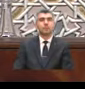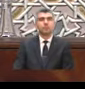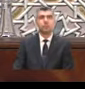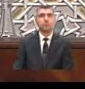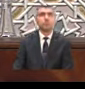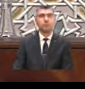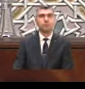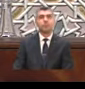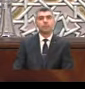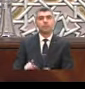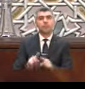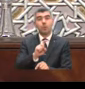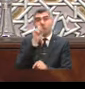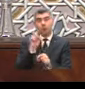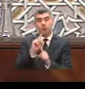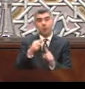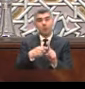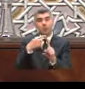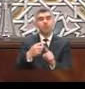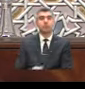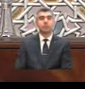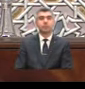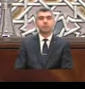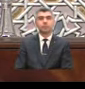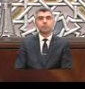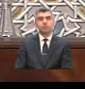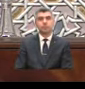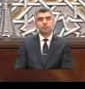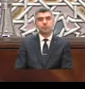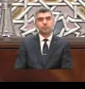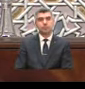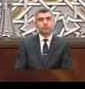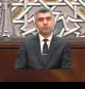هل هناك تعقيبات إضافية؟ تفضلي السيدة النائبة.